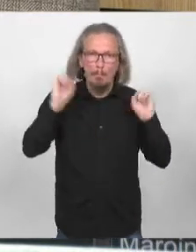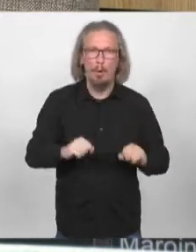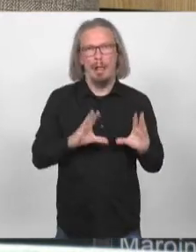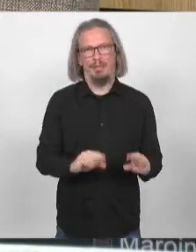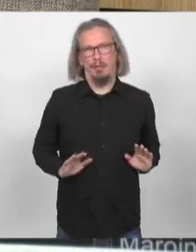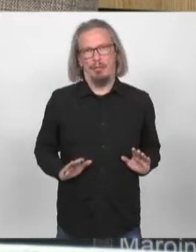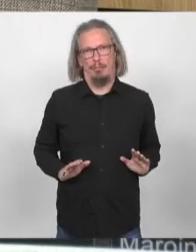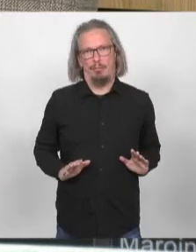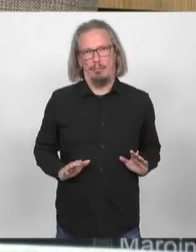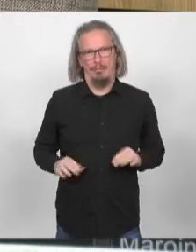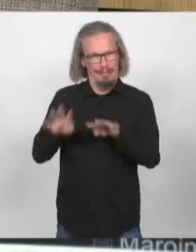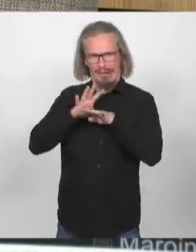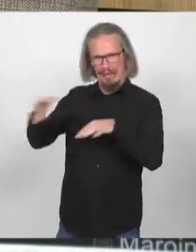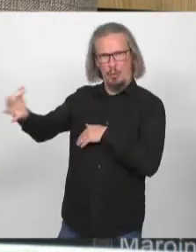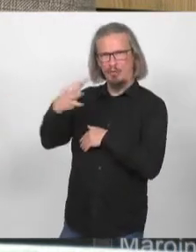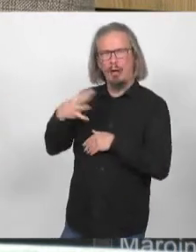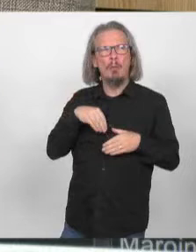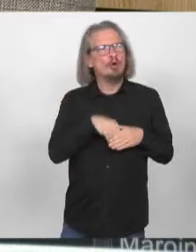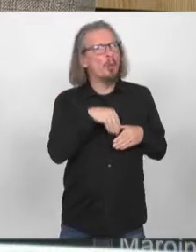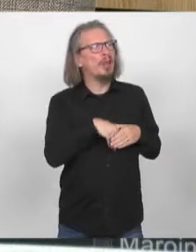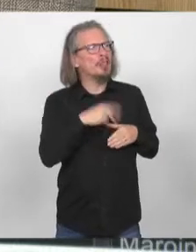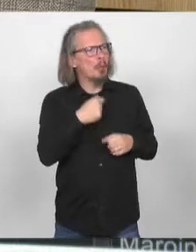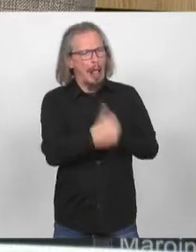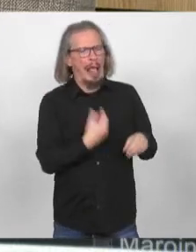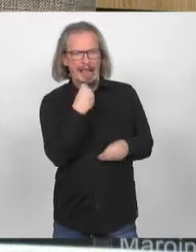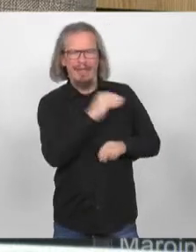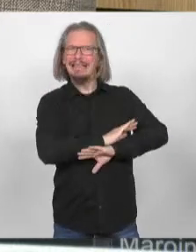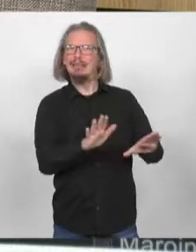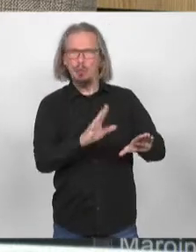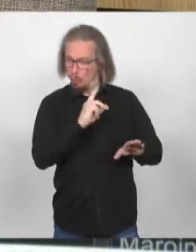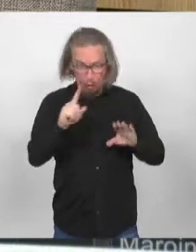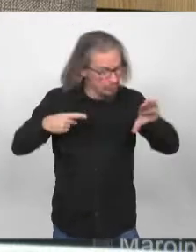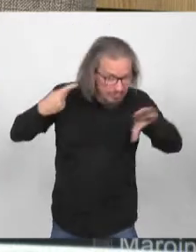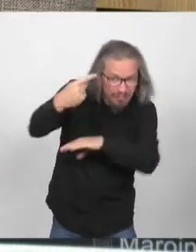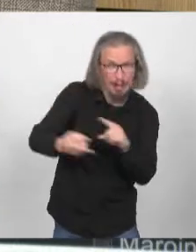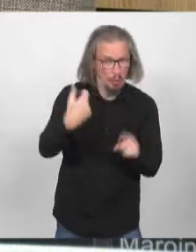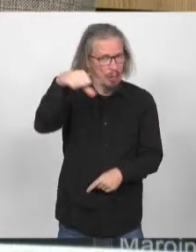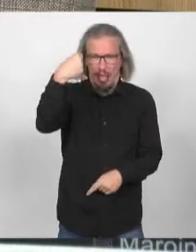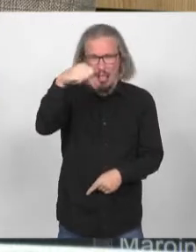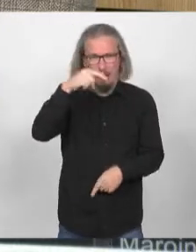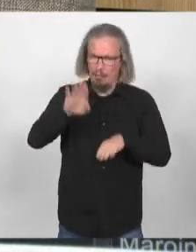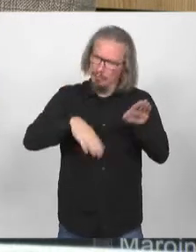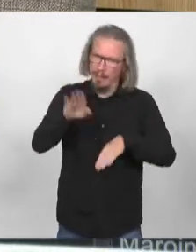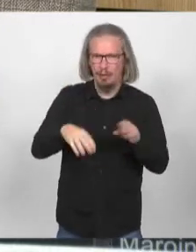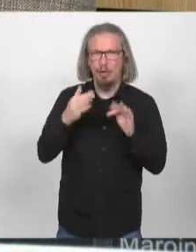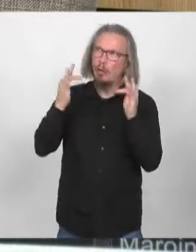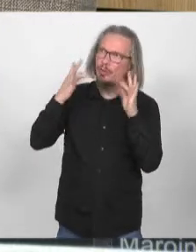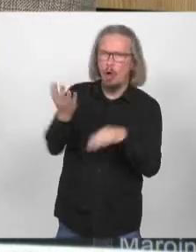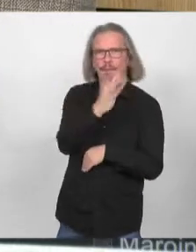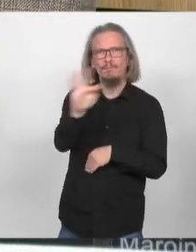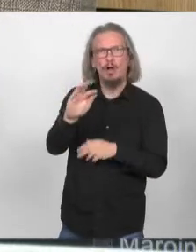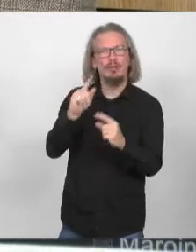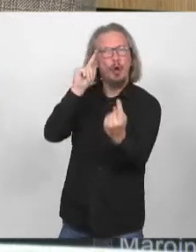Action Climat, la sobriété, ce n'est pas que pour cet hiver, c'est la seule voie viable à long terme pour respecter les objectifs climatiques de la France